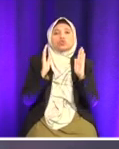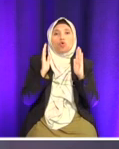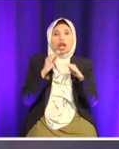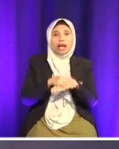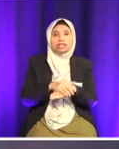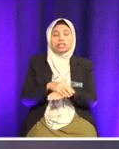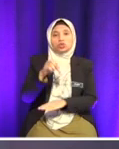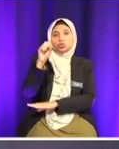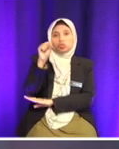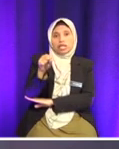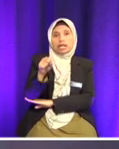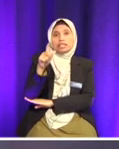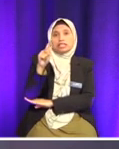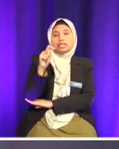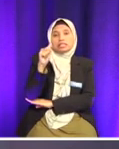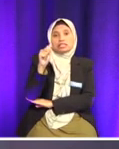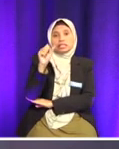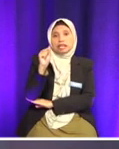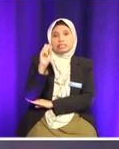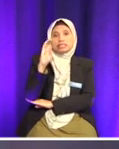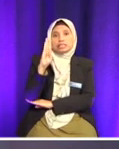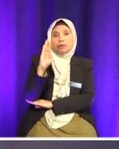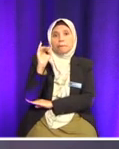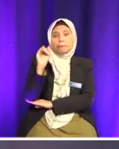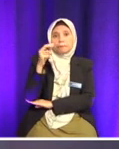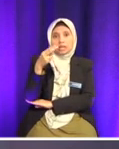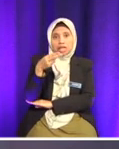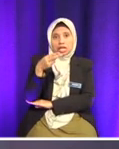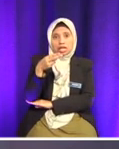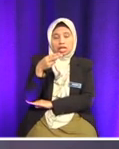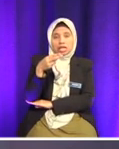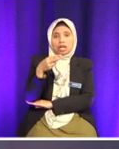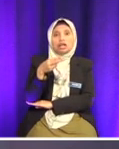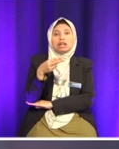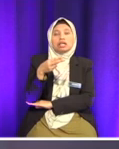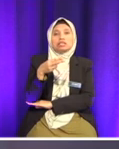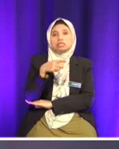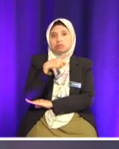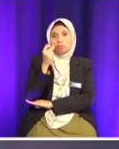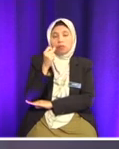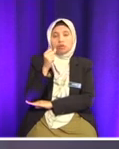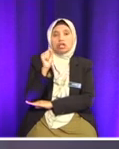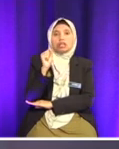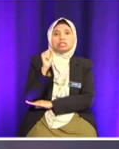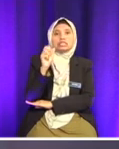tasbih tahajud masa berbuka yang satu jam betul dia langsung tidur